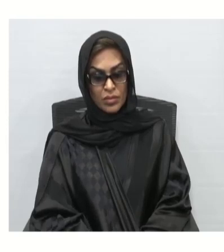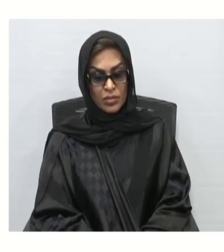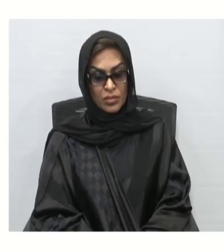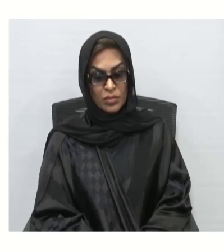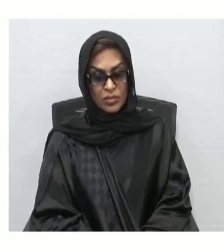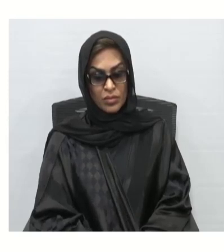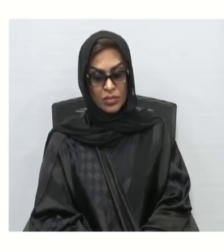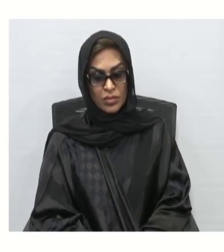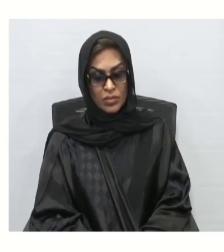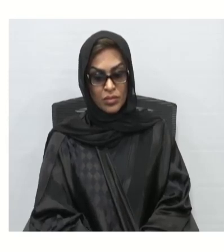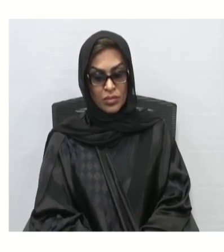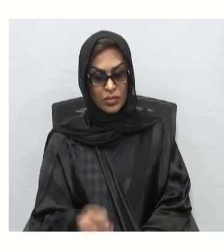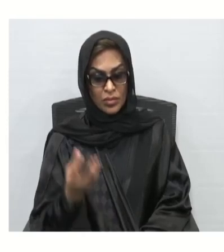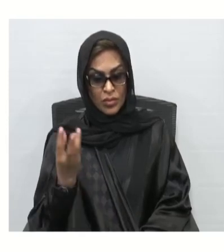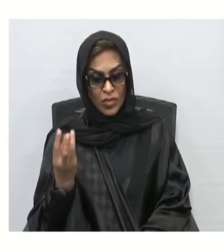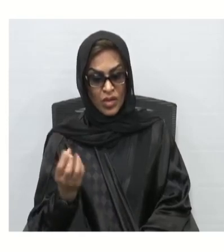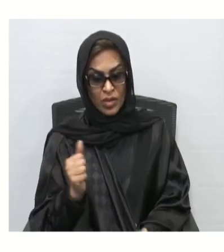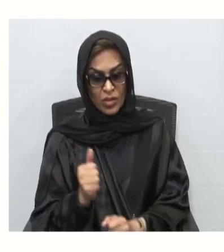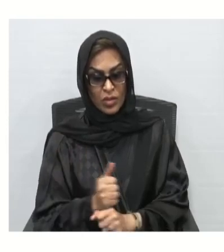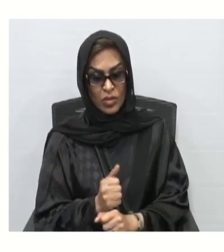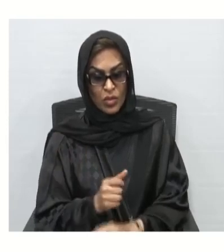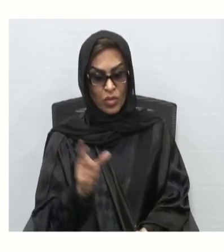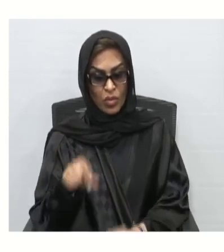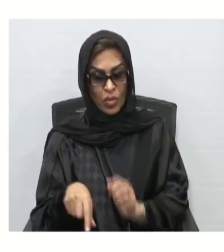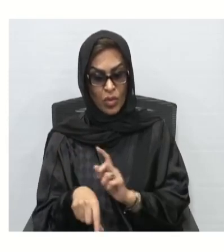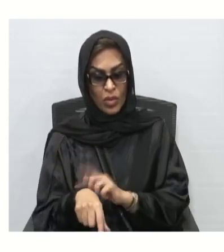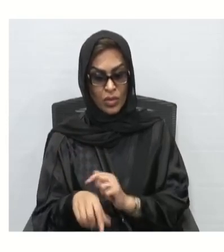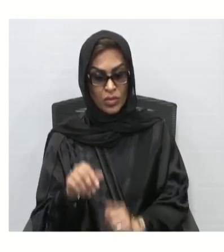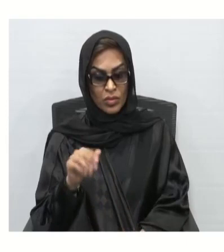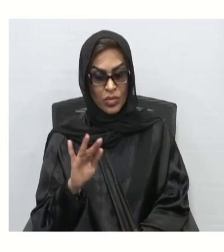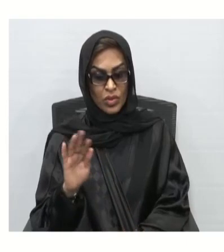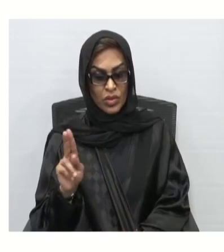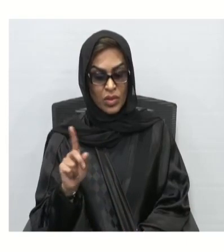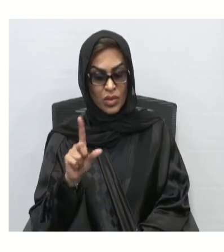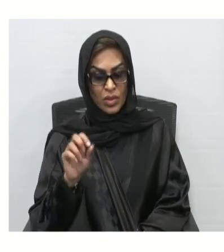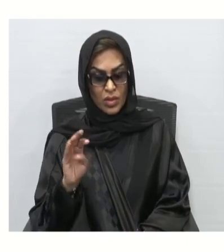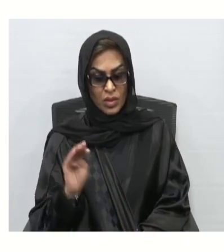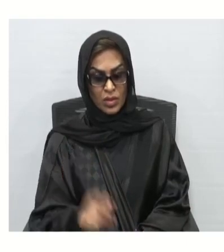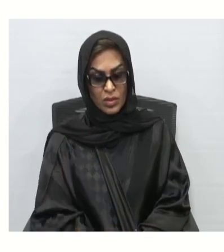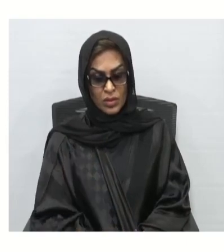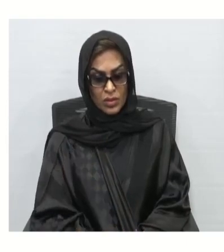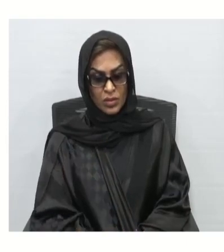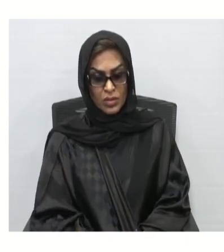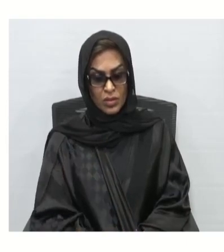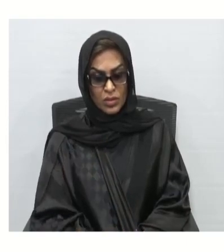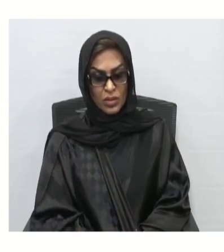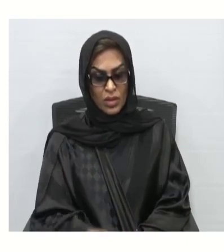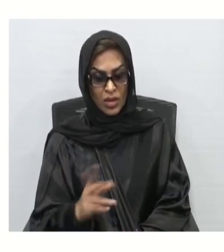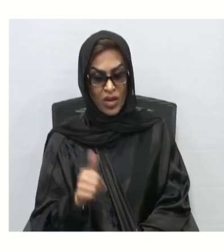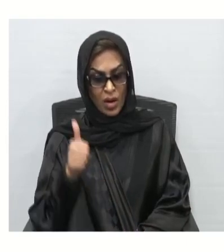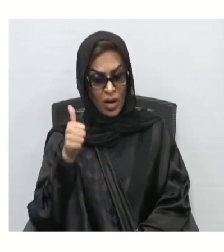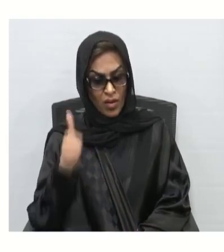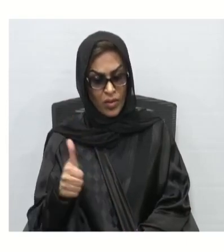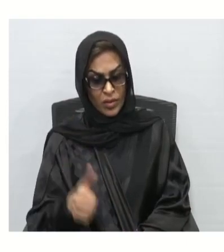ايضا توفر لديك الجهد والوقت لدى المستهلك ايضا تستطيع الحصول على